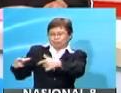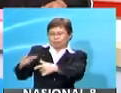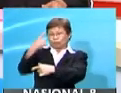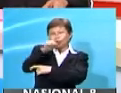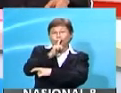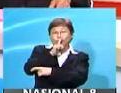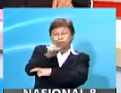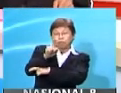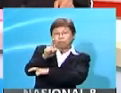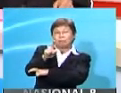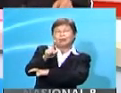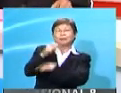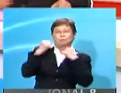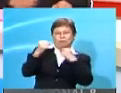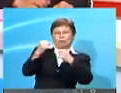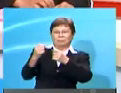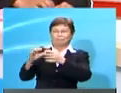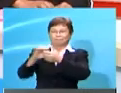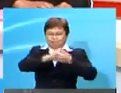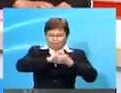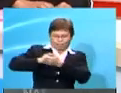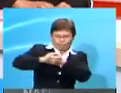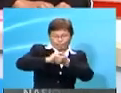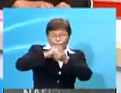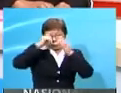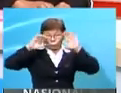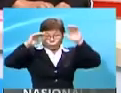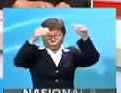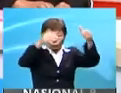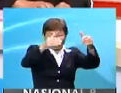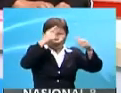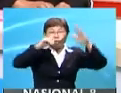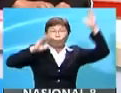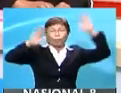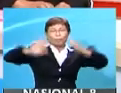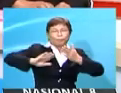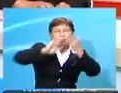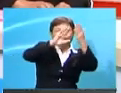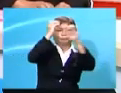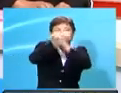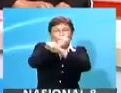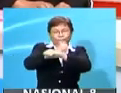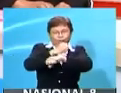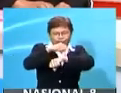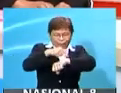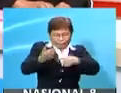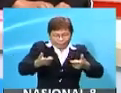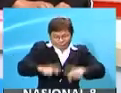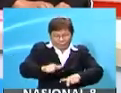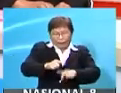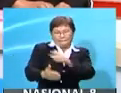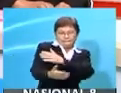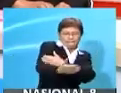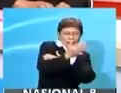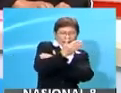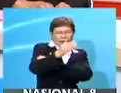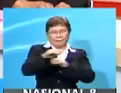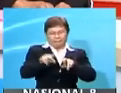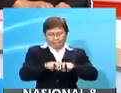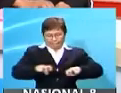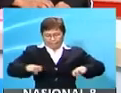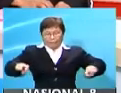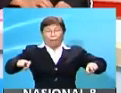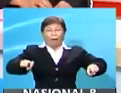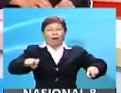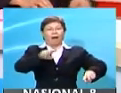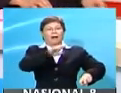mempunyai kekuatan dan kesepaduan bagi memberi tumpuan untuk Malaysia menghadapi cabaran semasa dan pagi tadi barisan menteri kabinet baharu